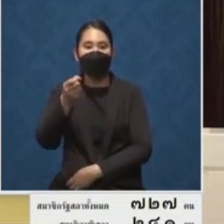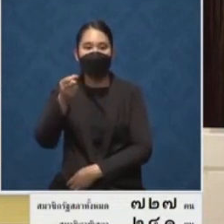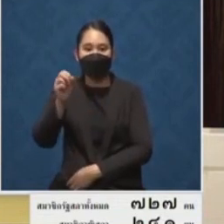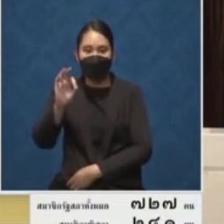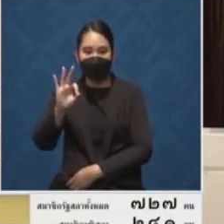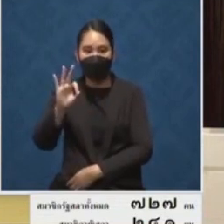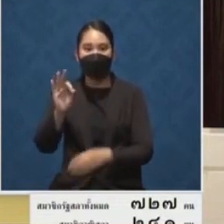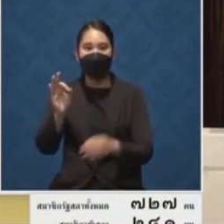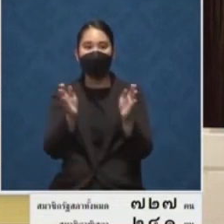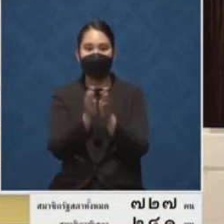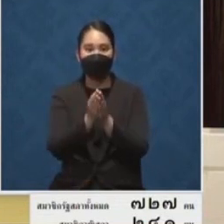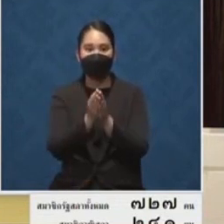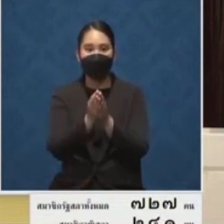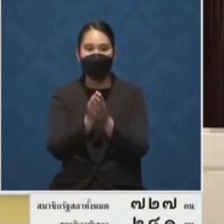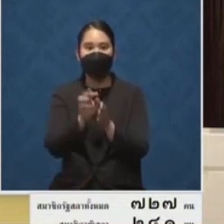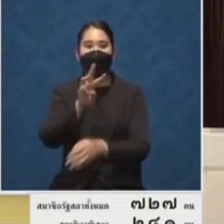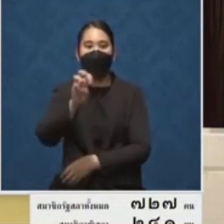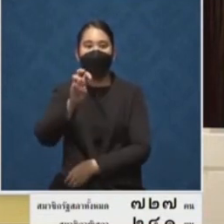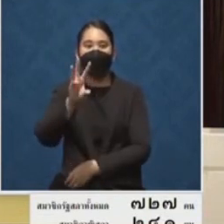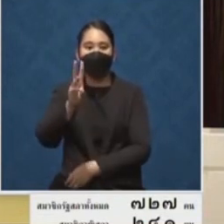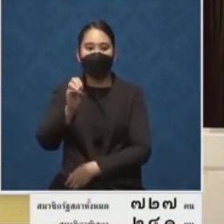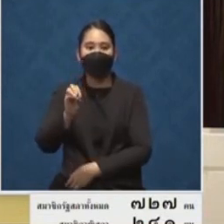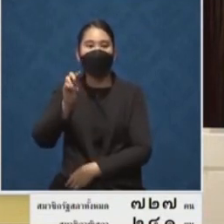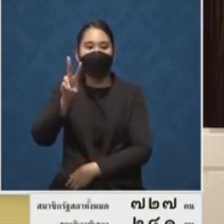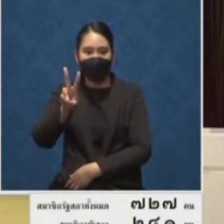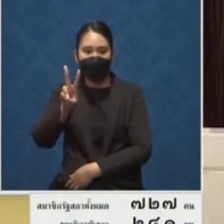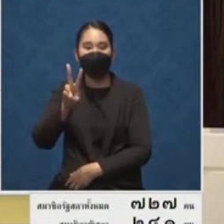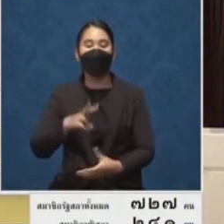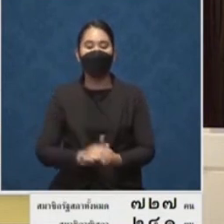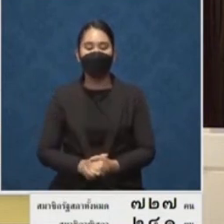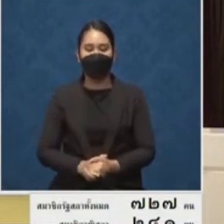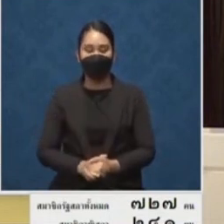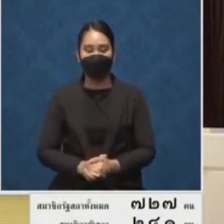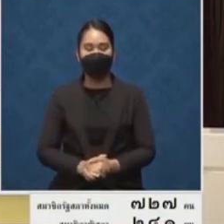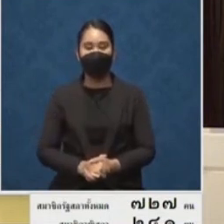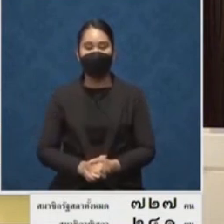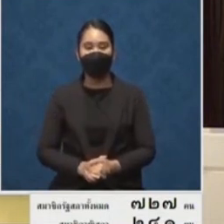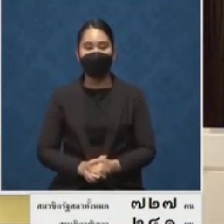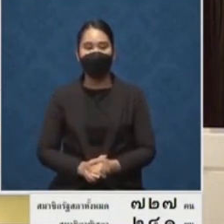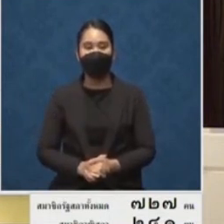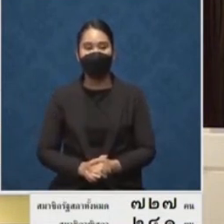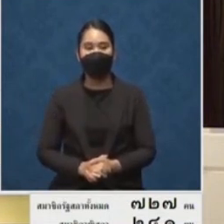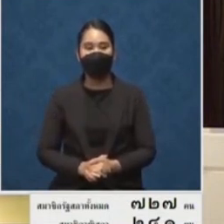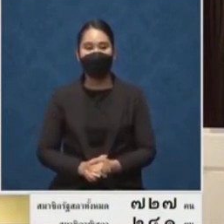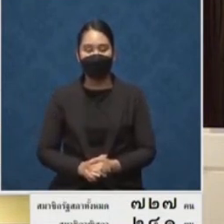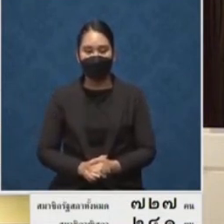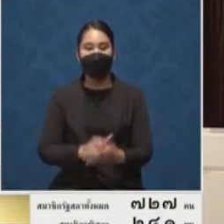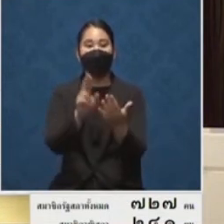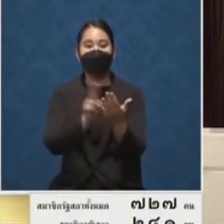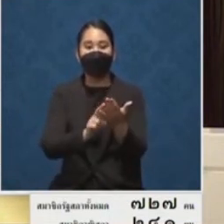443คะแนนสว219รวมทั้งสิ้นเป็น662